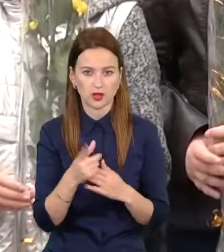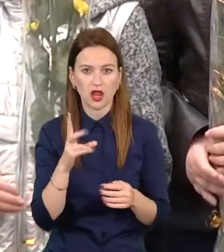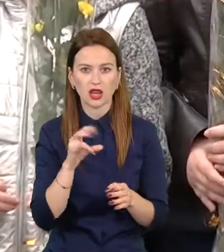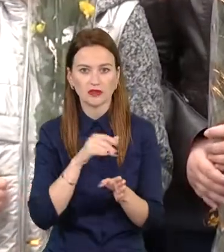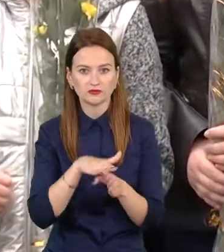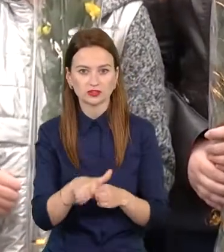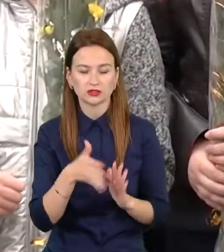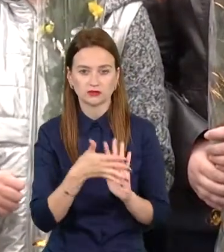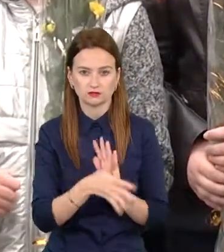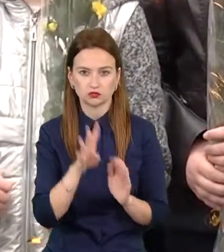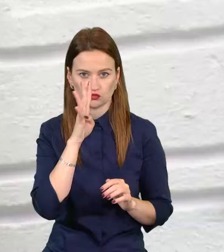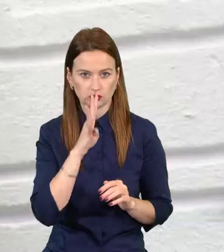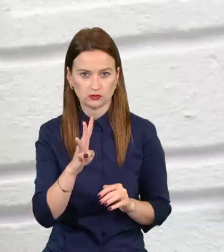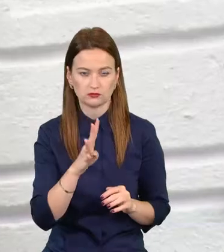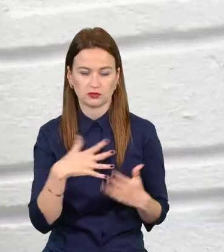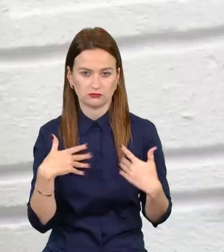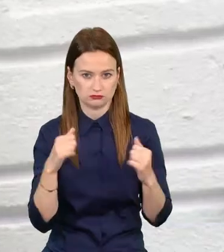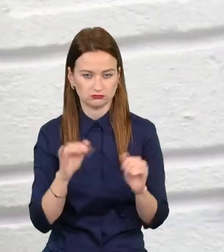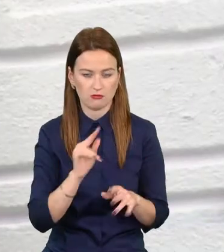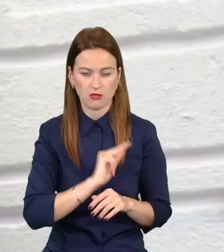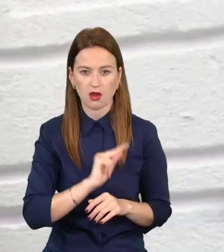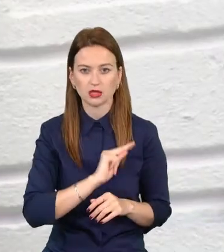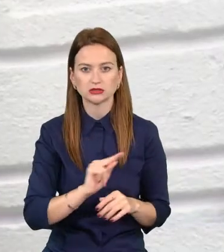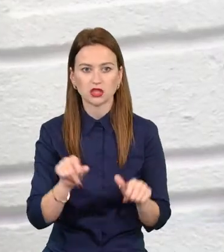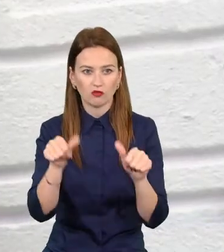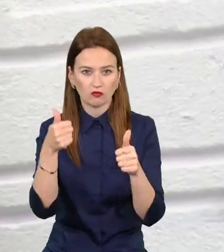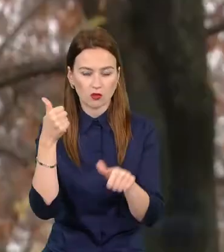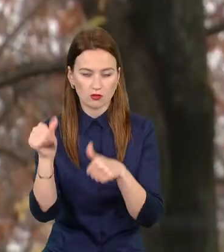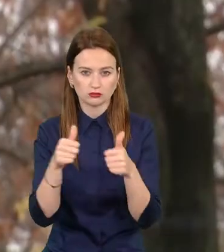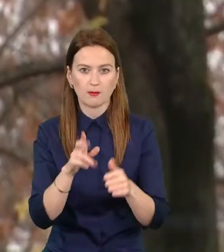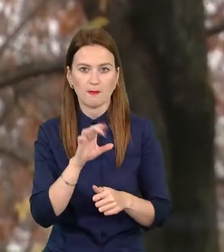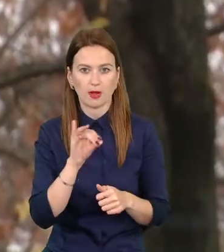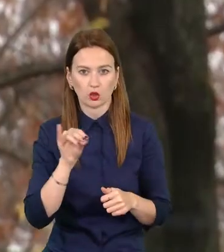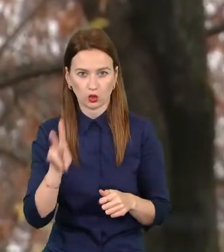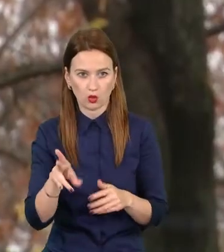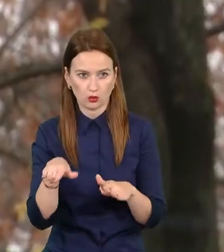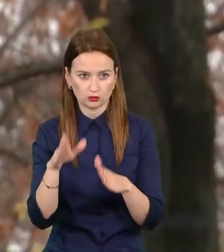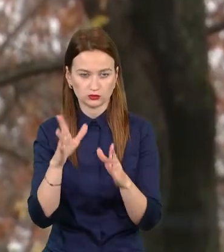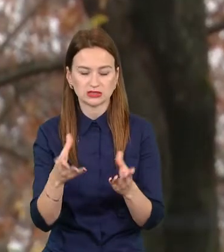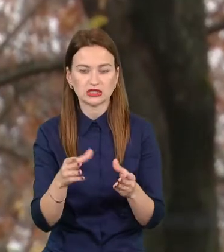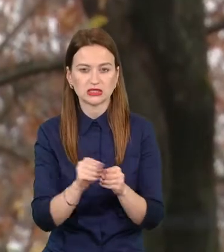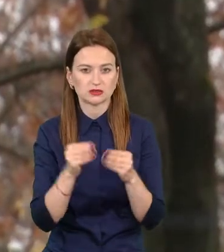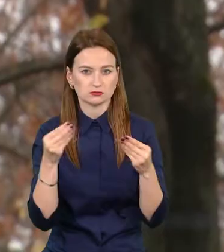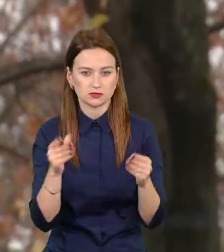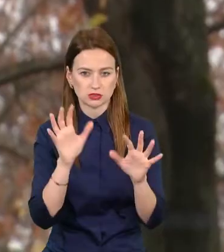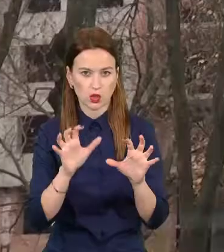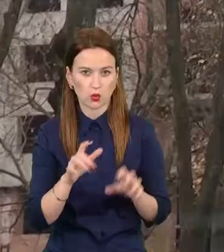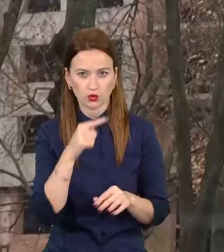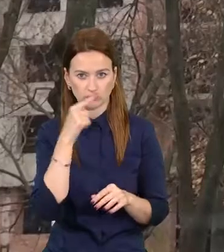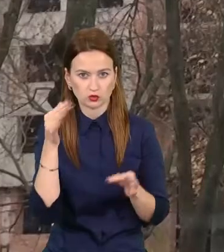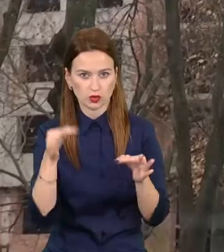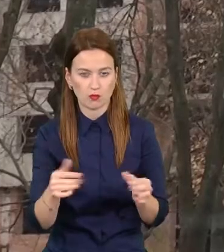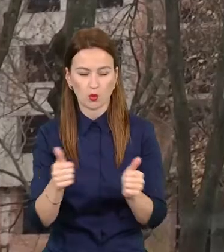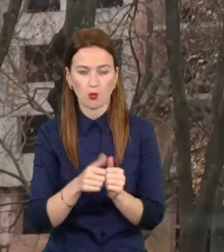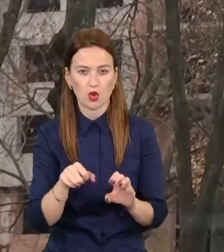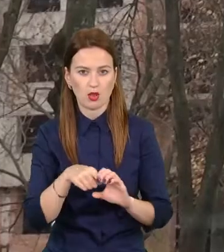витратив 4 місяці плідної праці. Виготовлений образ Ярослава з бетону, в його руках збірник законів «Руська правда», поряд меч